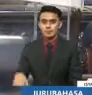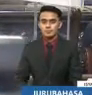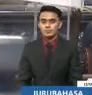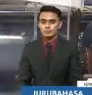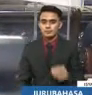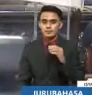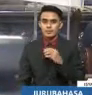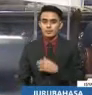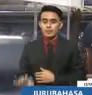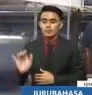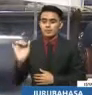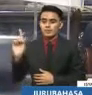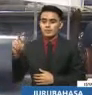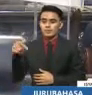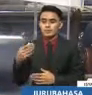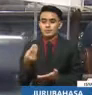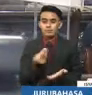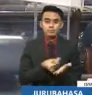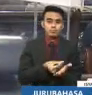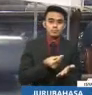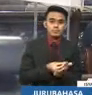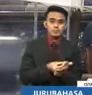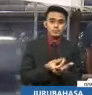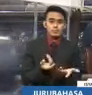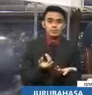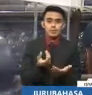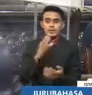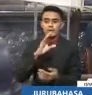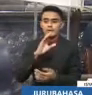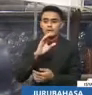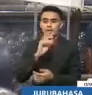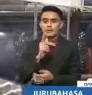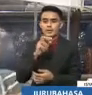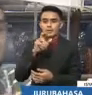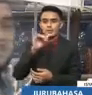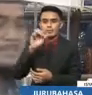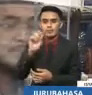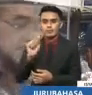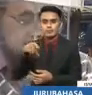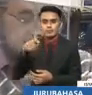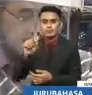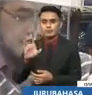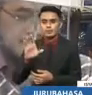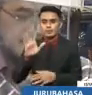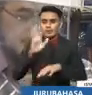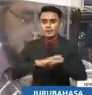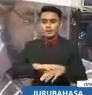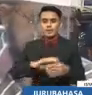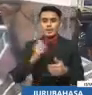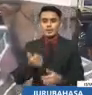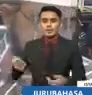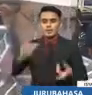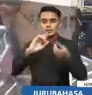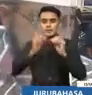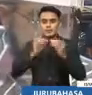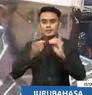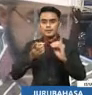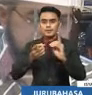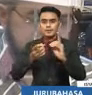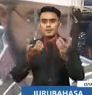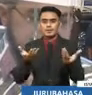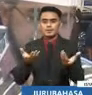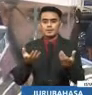atensinya tetua mata uang kripto atau cryptocurrency lainnya Jin yang juga dikenali sebagai aset digital